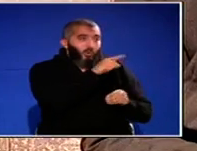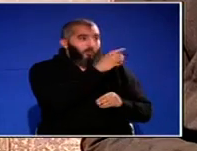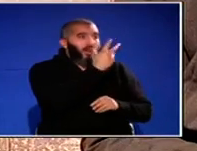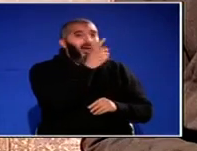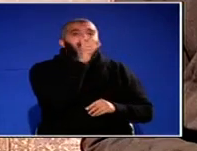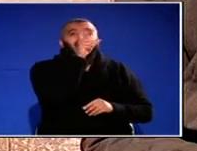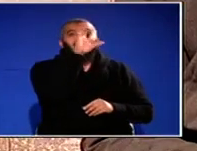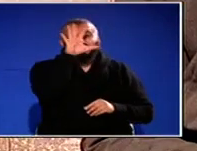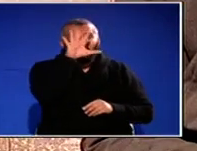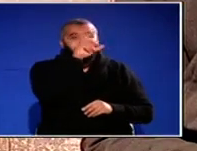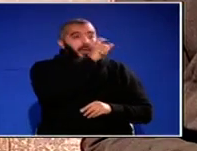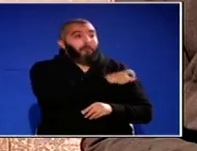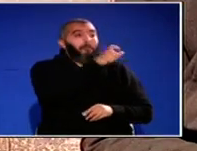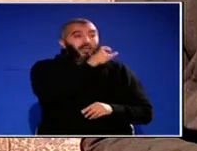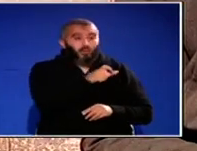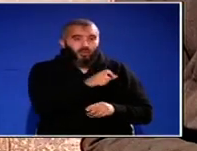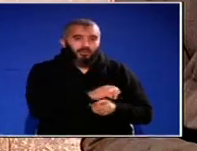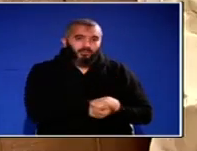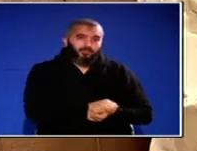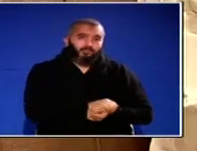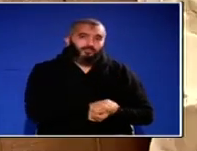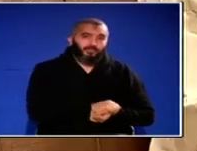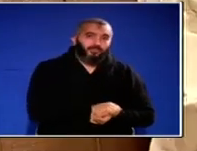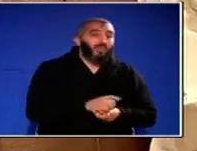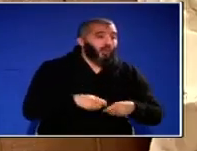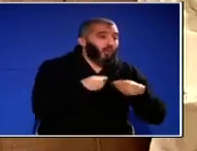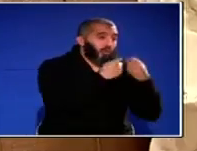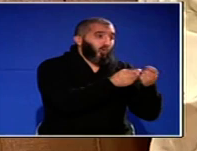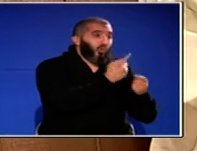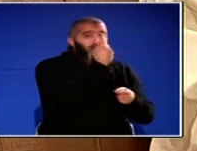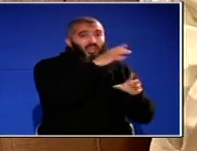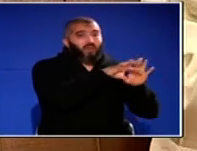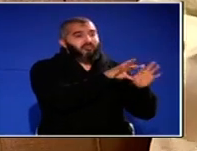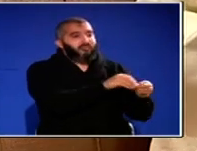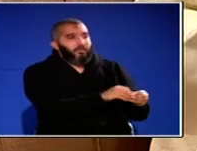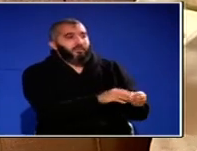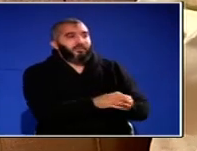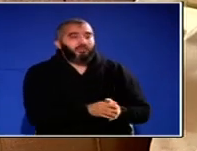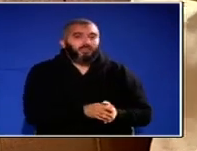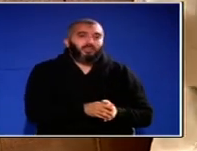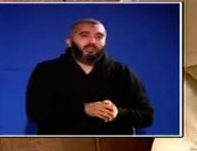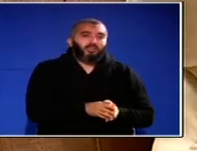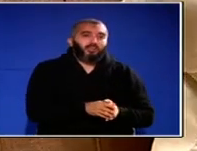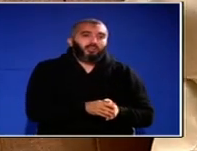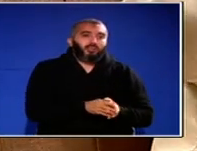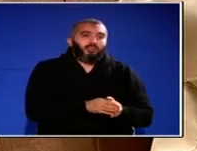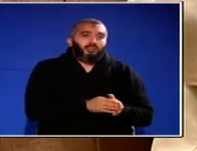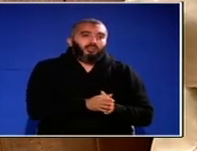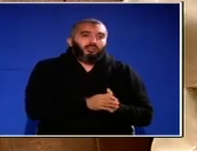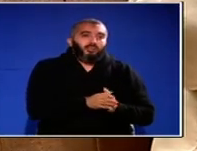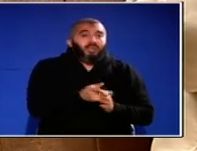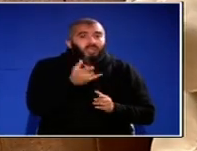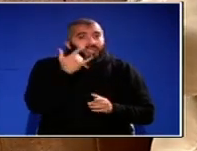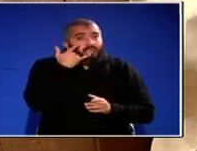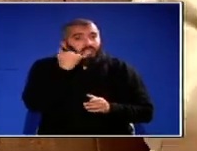زوج. هو الآية قالت إطعام 10 مساكين، لكن إذا كان هذا المسكين له أبناء على